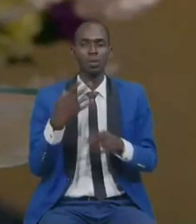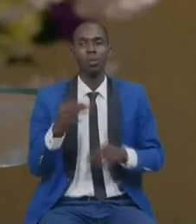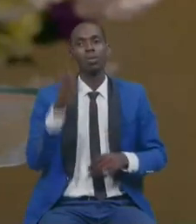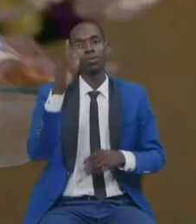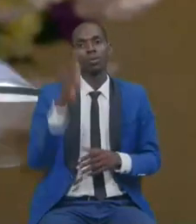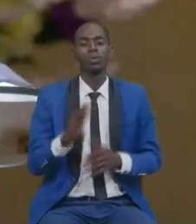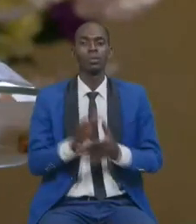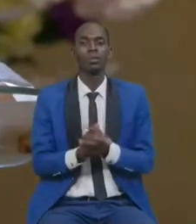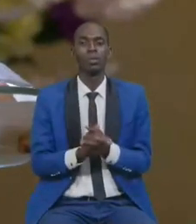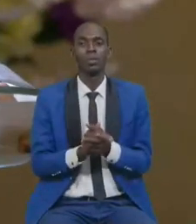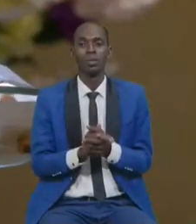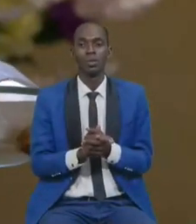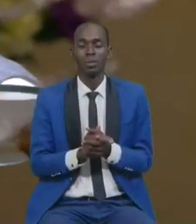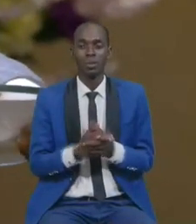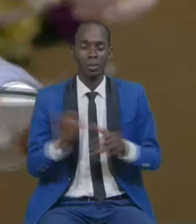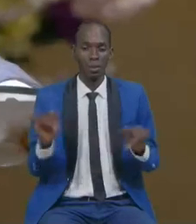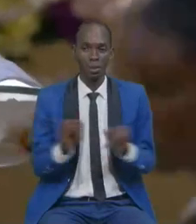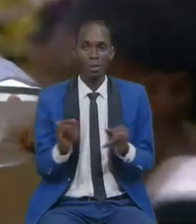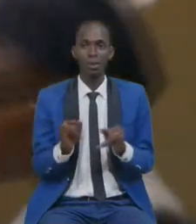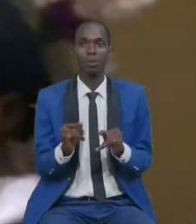Que nous puissions célébrer ta délivrance.